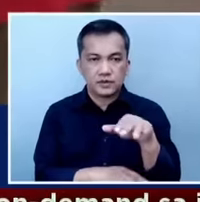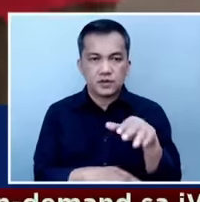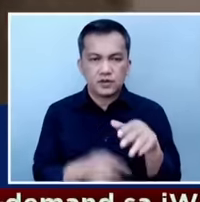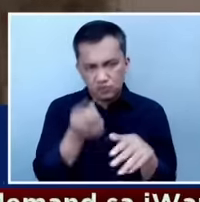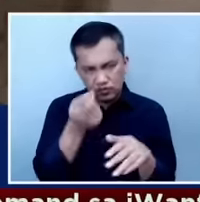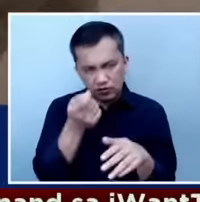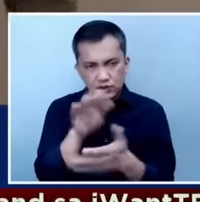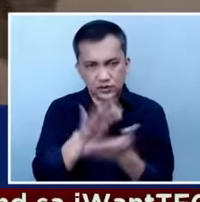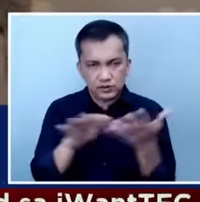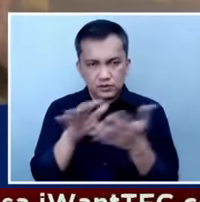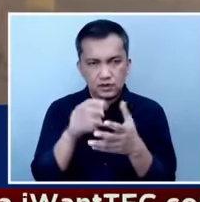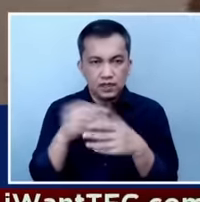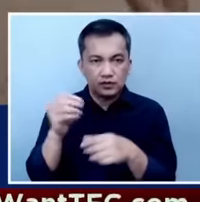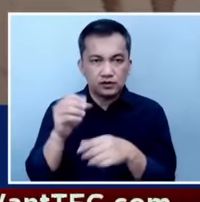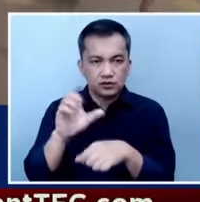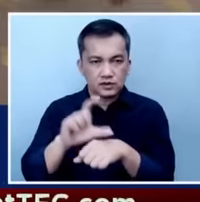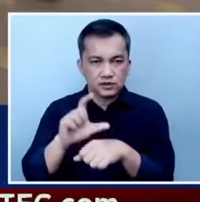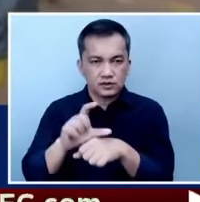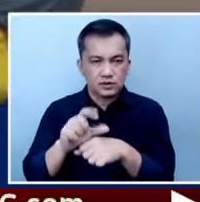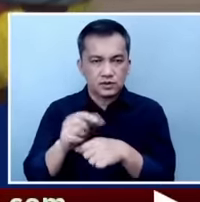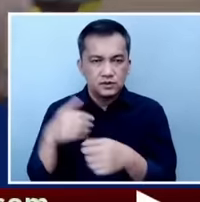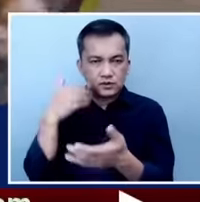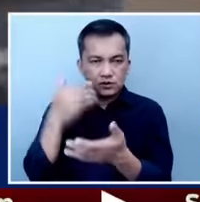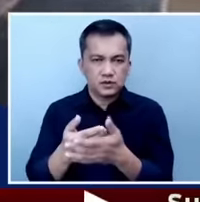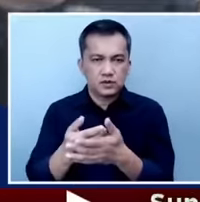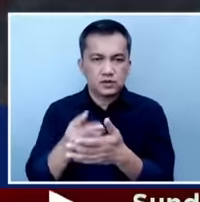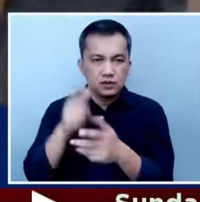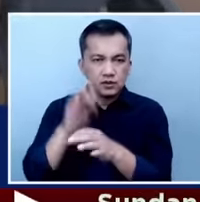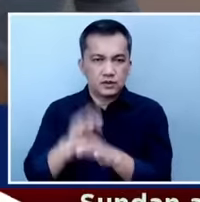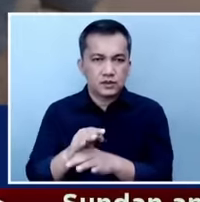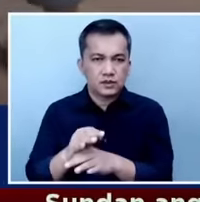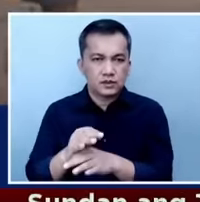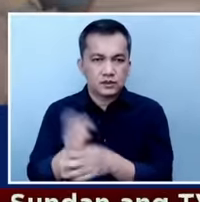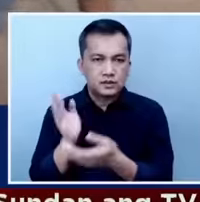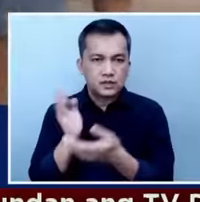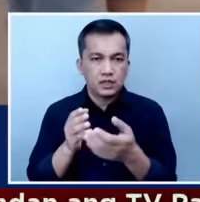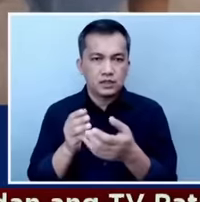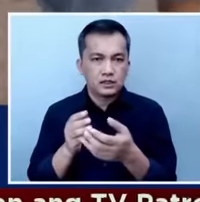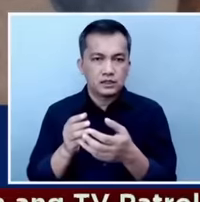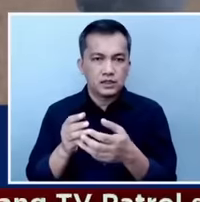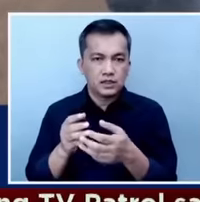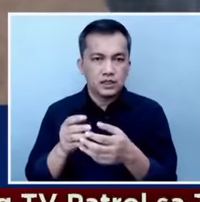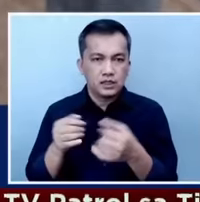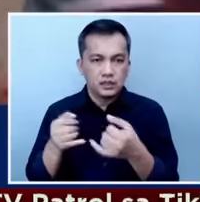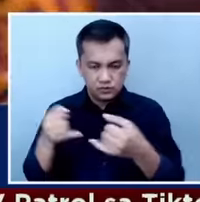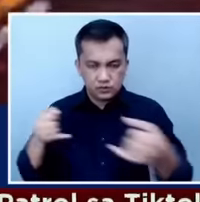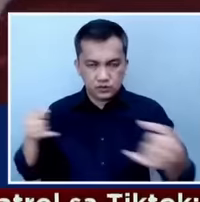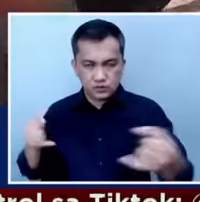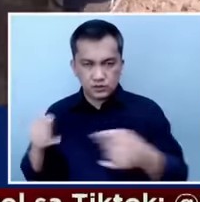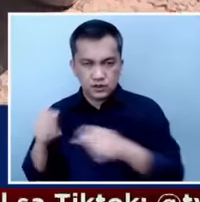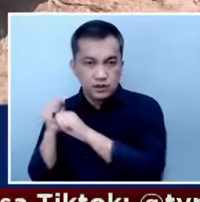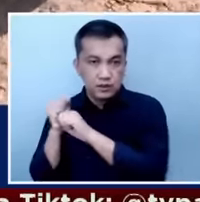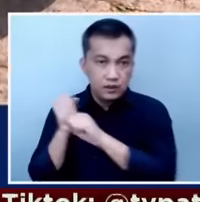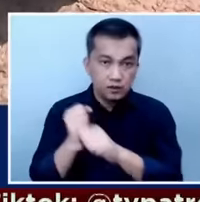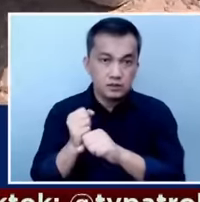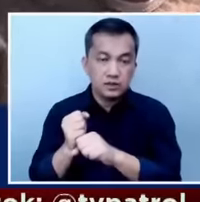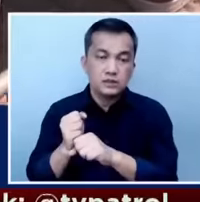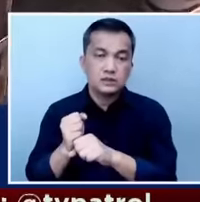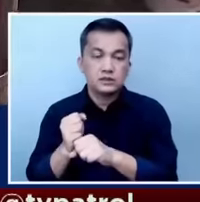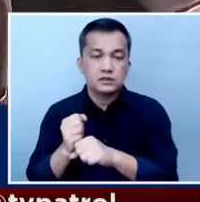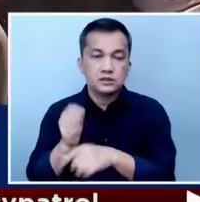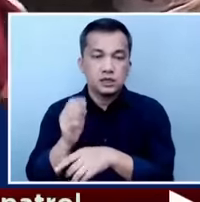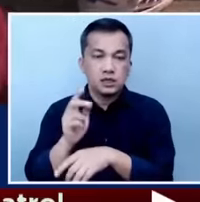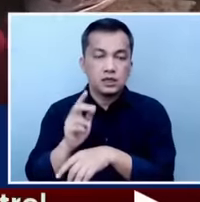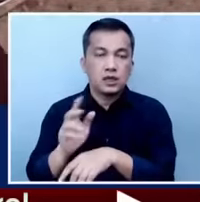labas ng simbahan matapos dumating ang ilang deboto, daladala ang bahagi ng lubid na kumahatak sa andas. May